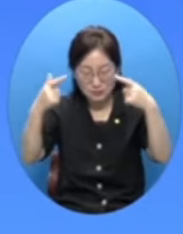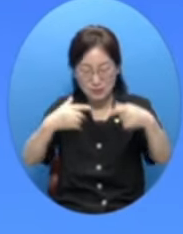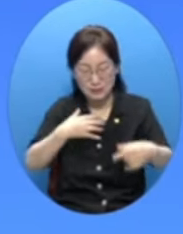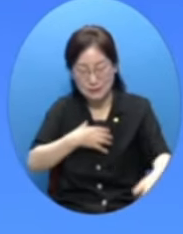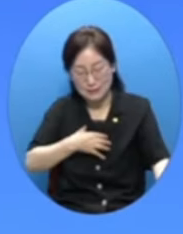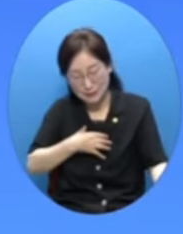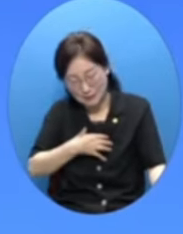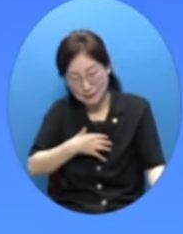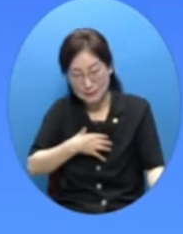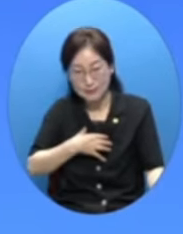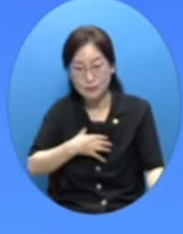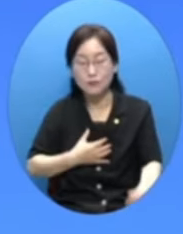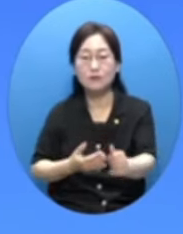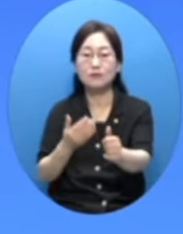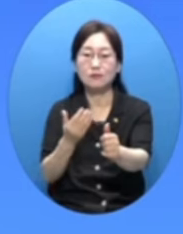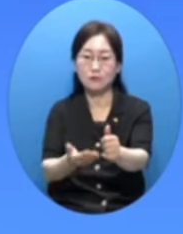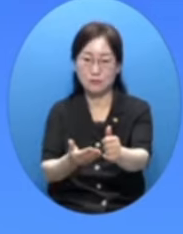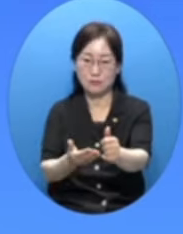속에 살게 하는 것이